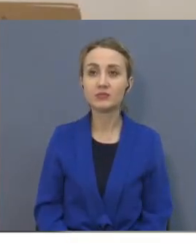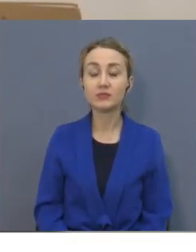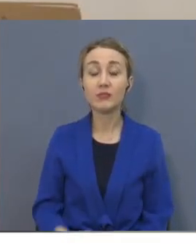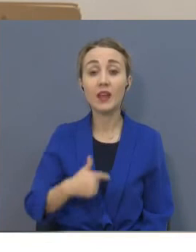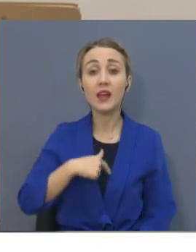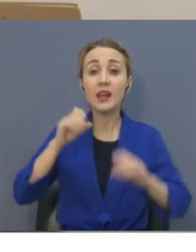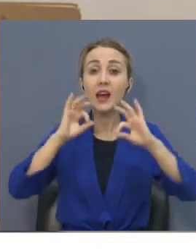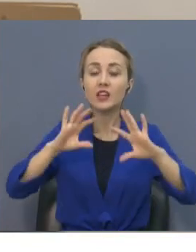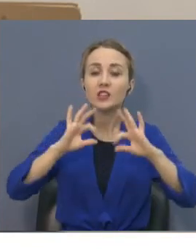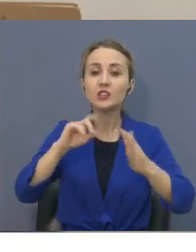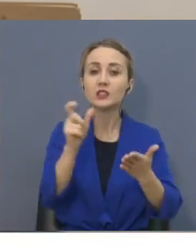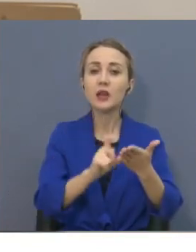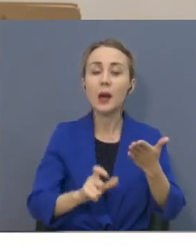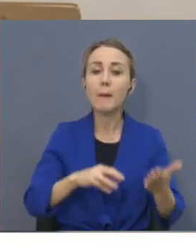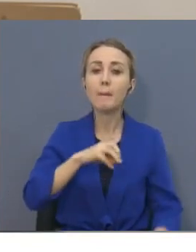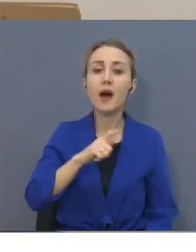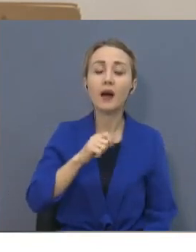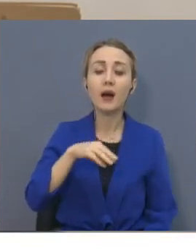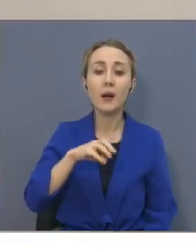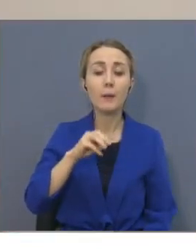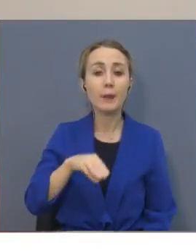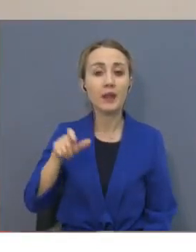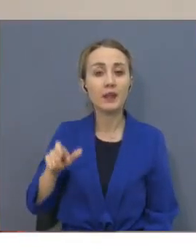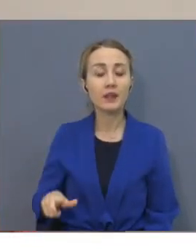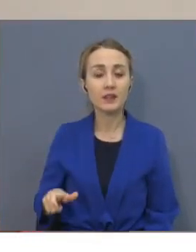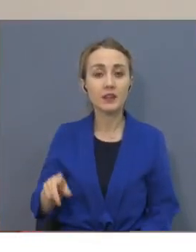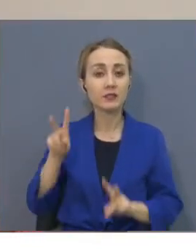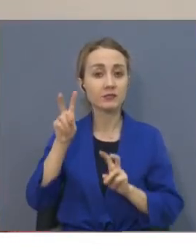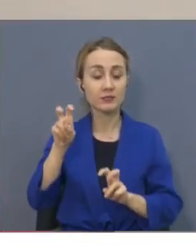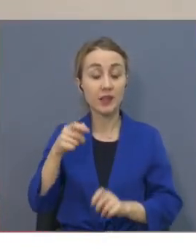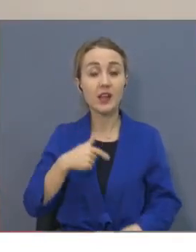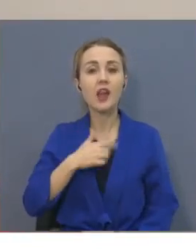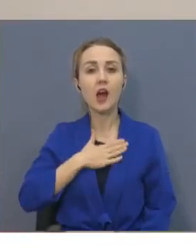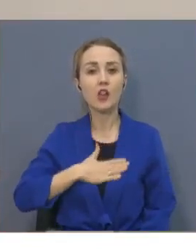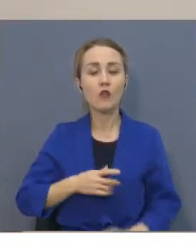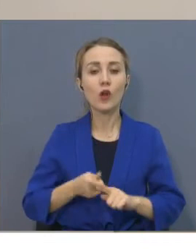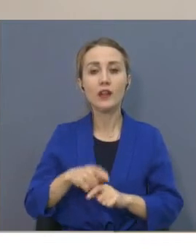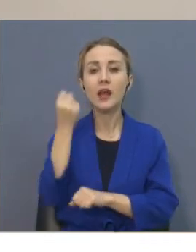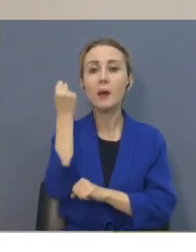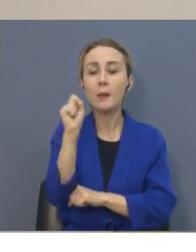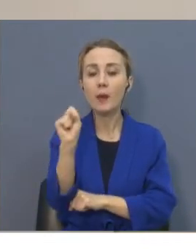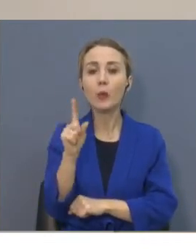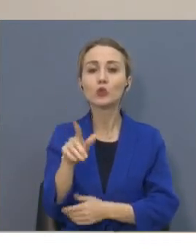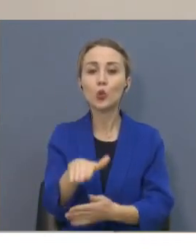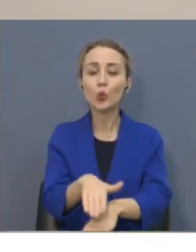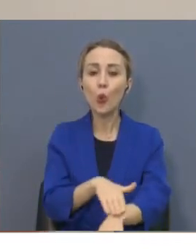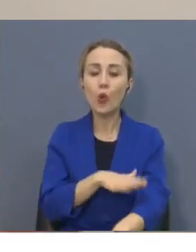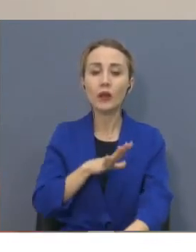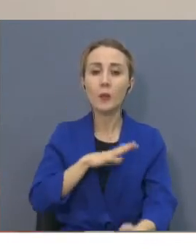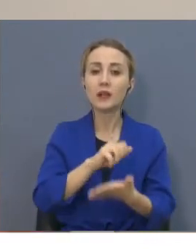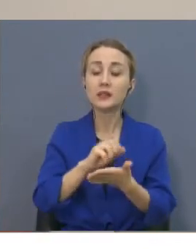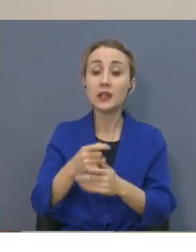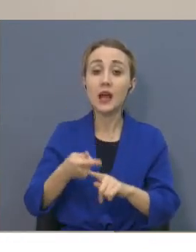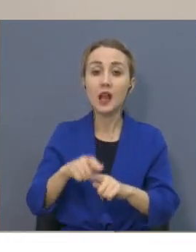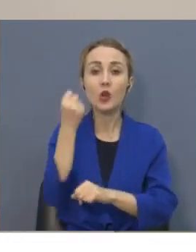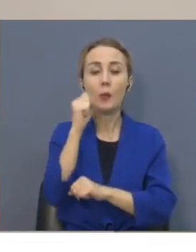Я прочитал на конкурсе произведение Махамбета Утемисова «Мен Менедым». Я очень доволен этой победой, потому что долго и упорно занимался. Эту победу